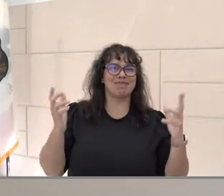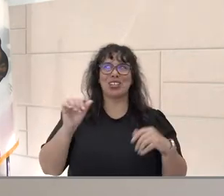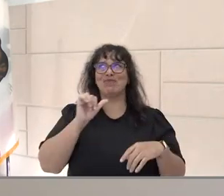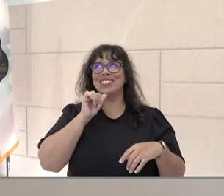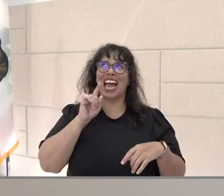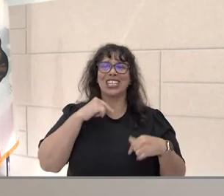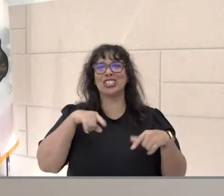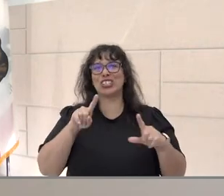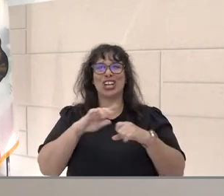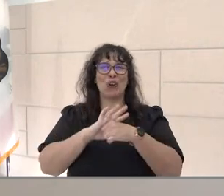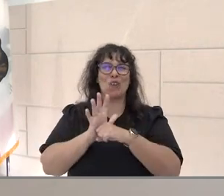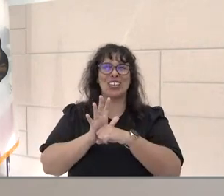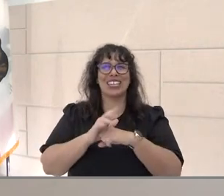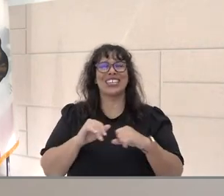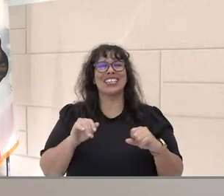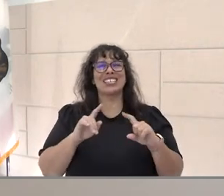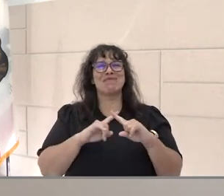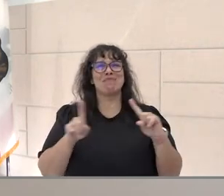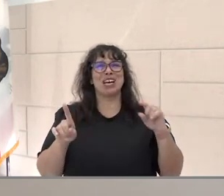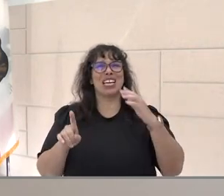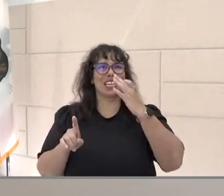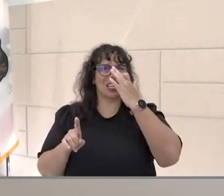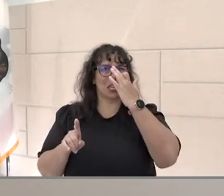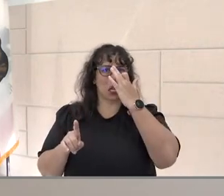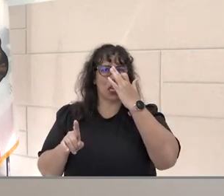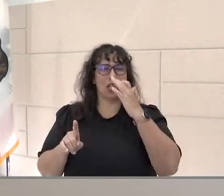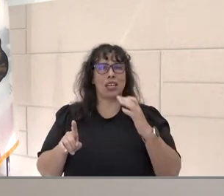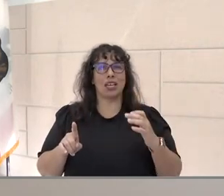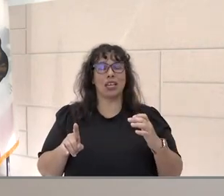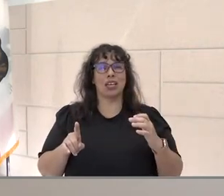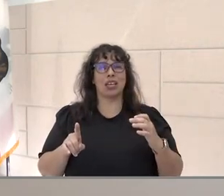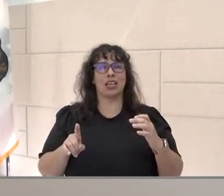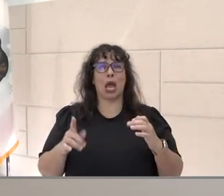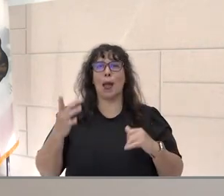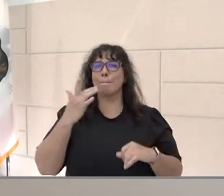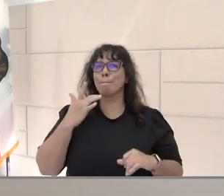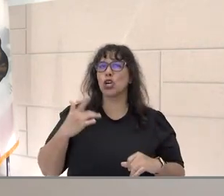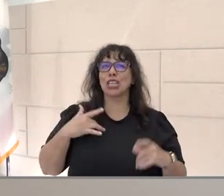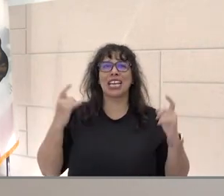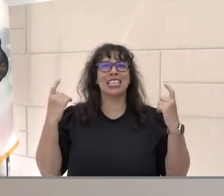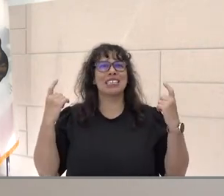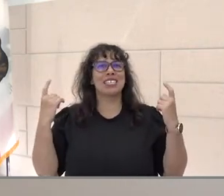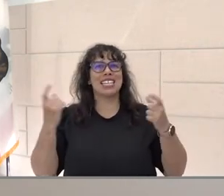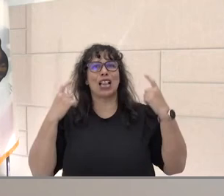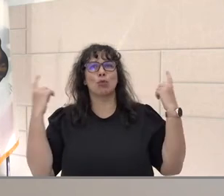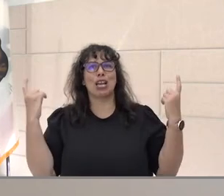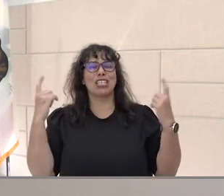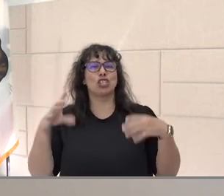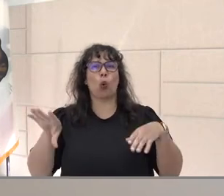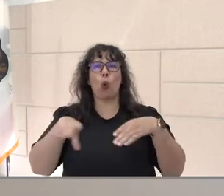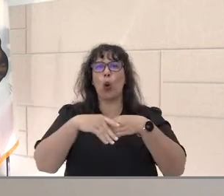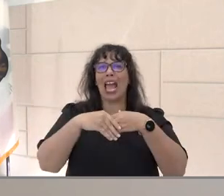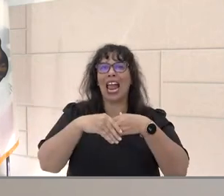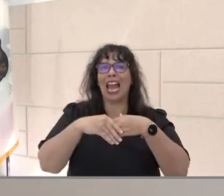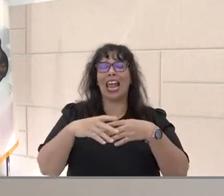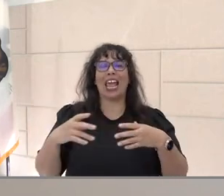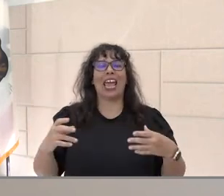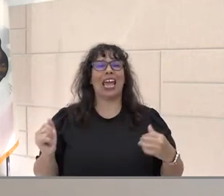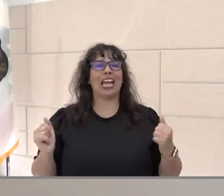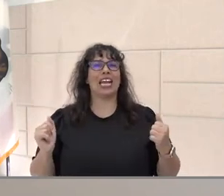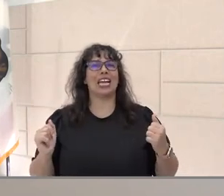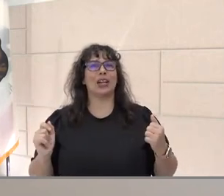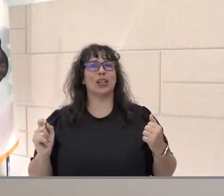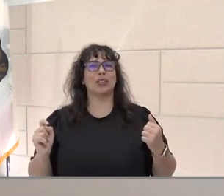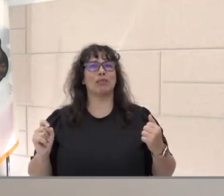មិនមែនជាក្នុងរយៈពេលអំឡុងពេល COVID នេះទេ នៅក្នុងការចូលរួមអបអរសាទរមិ